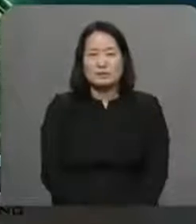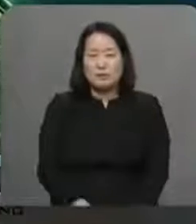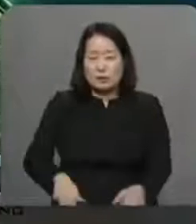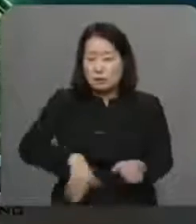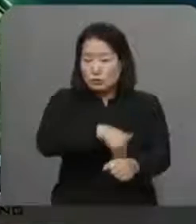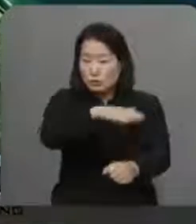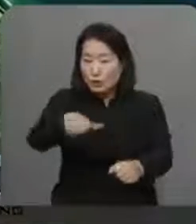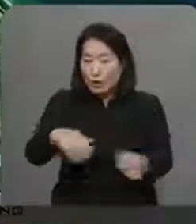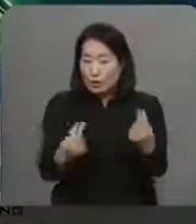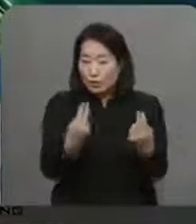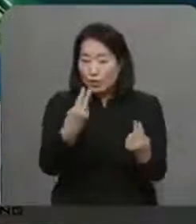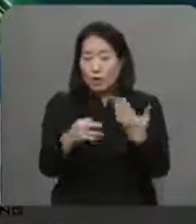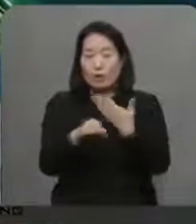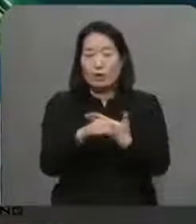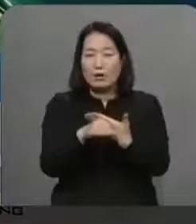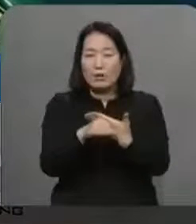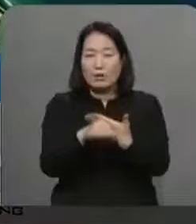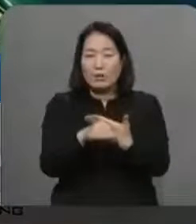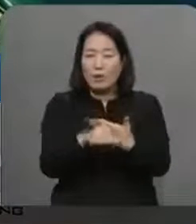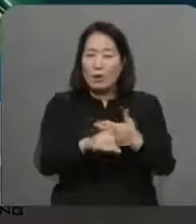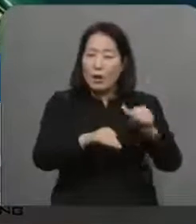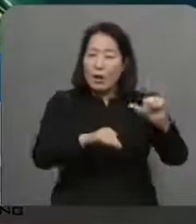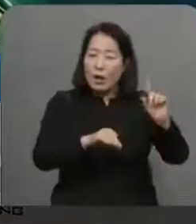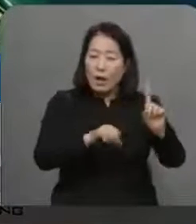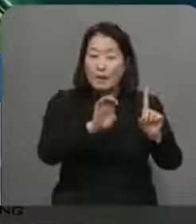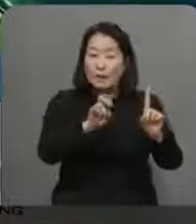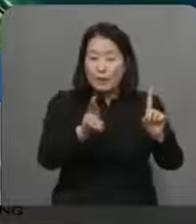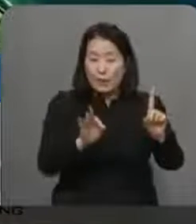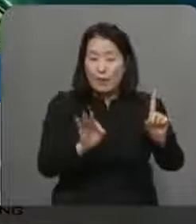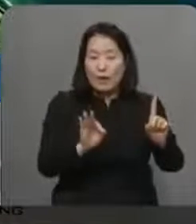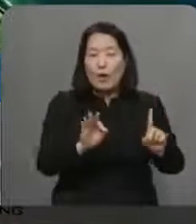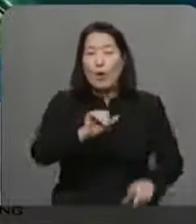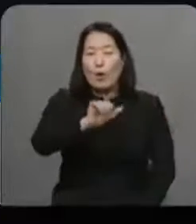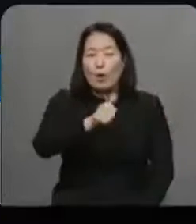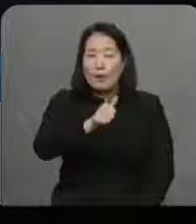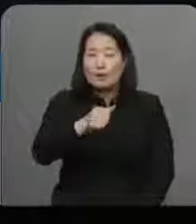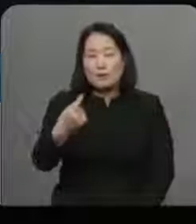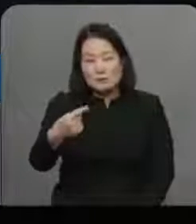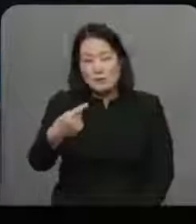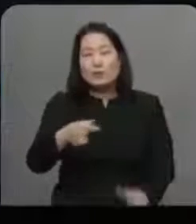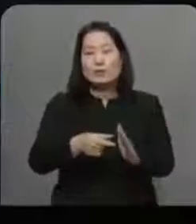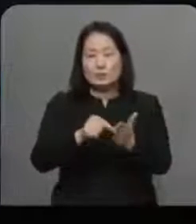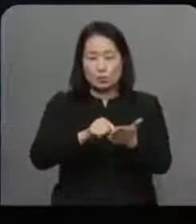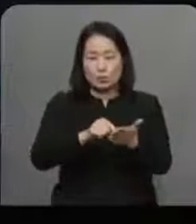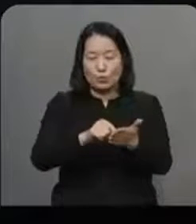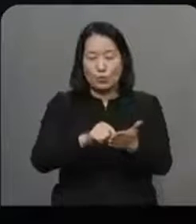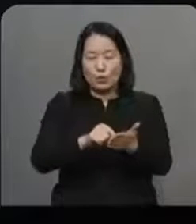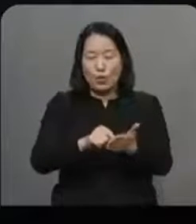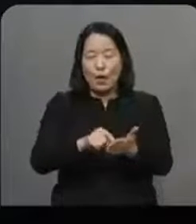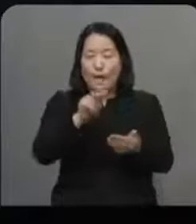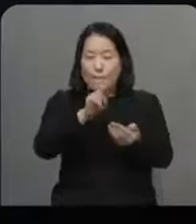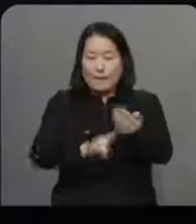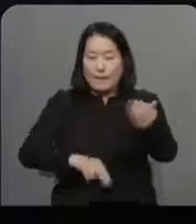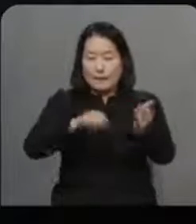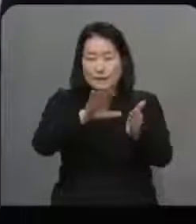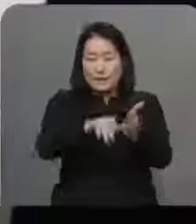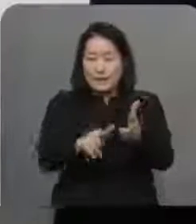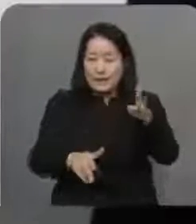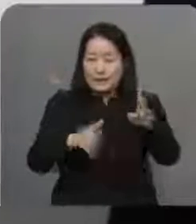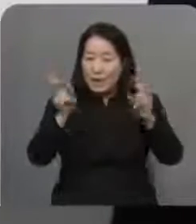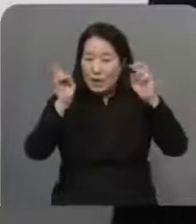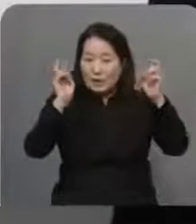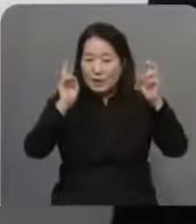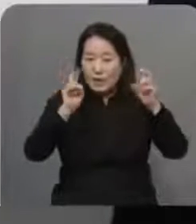시세를 감안해 보면 한 500에 산촌 정도 되지 않나 싶어요 양양군 을 매각 당시 사업자가